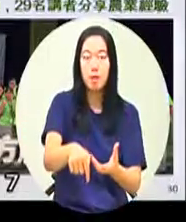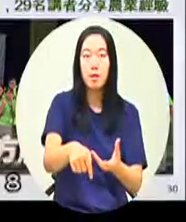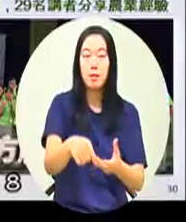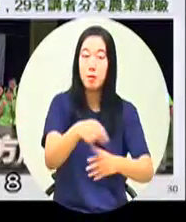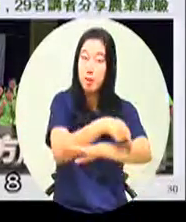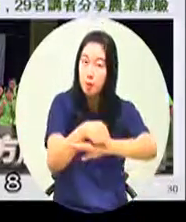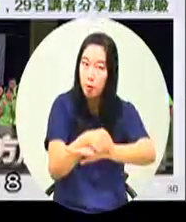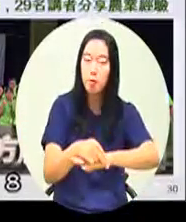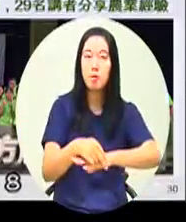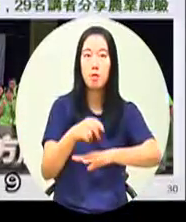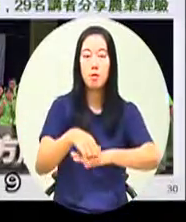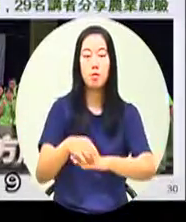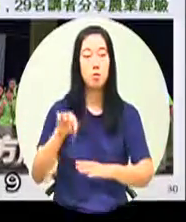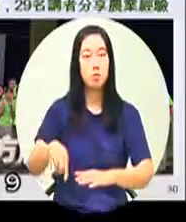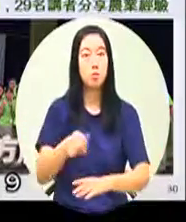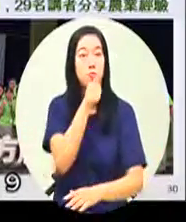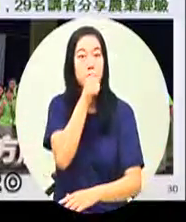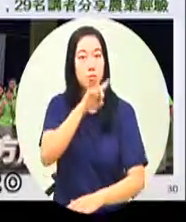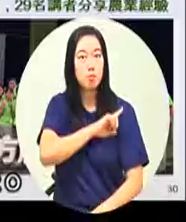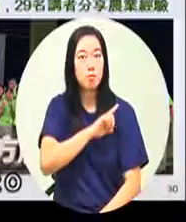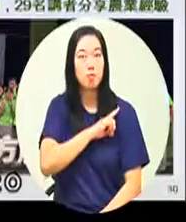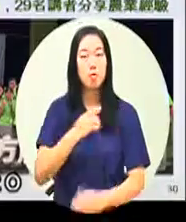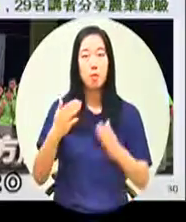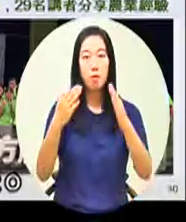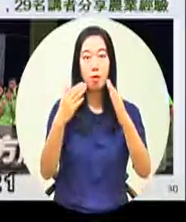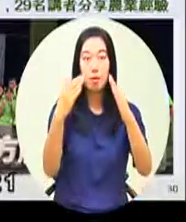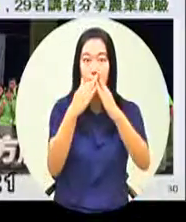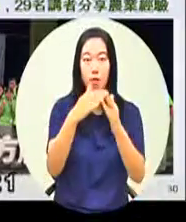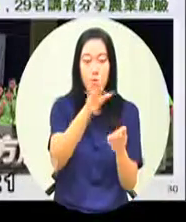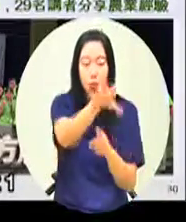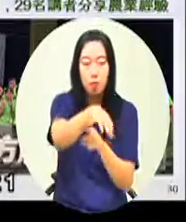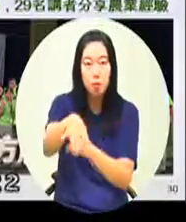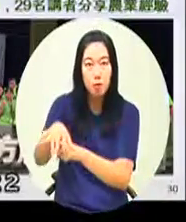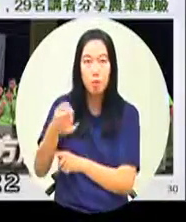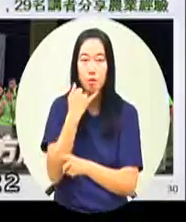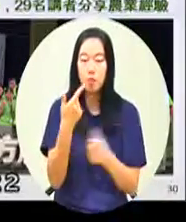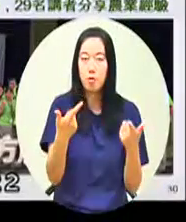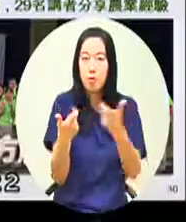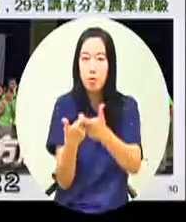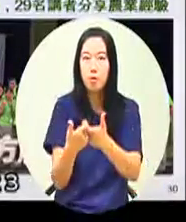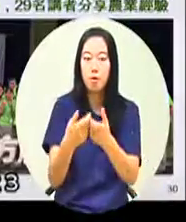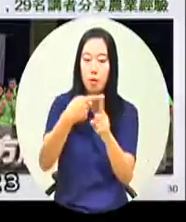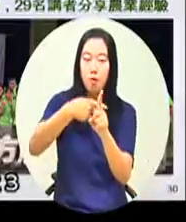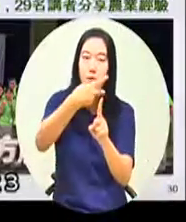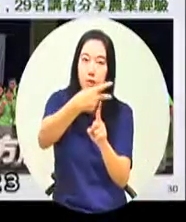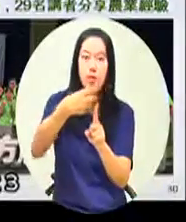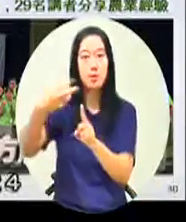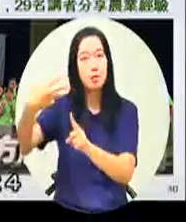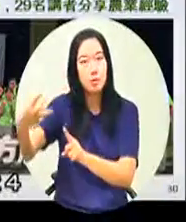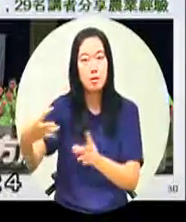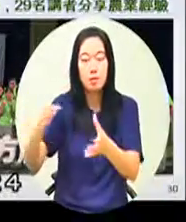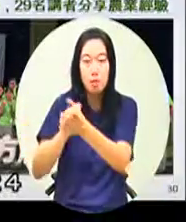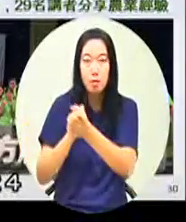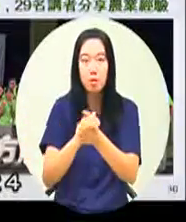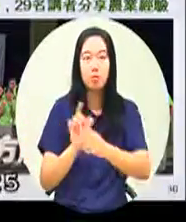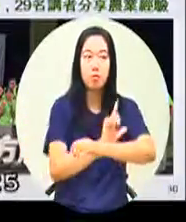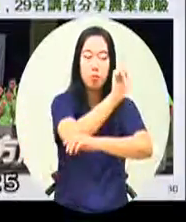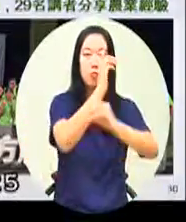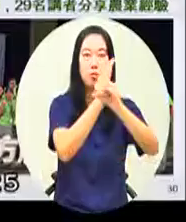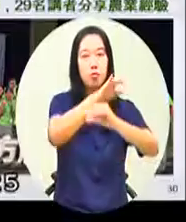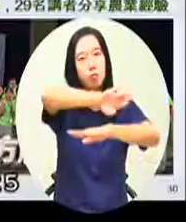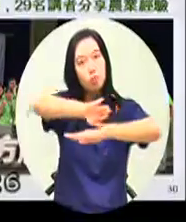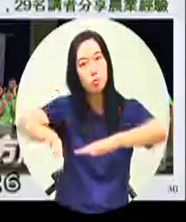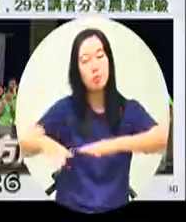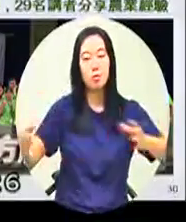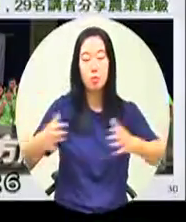么以家里务农的第二代农力为主，然后搭配2级及3级的伙伴，然后透过上中下游的整合资